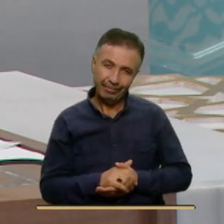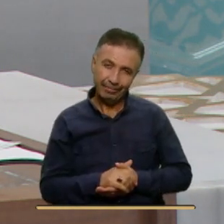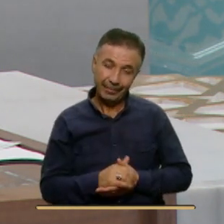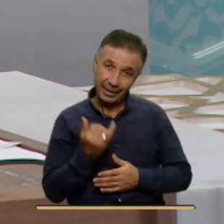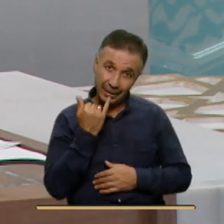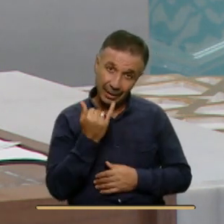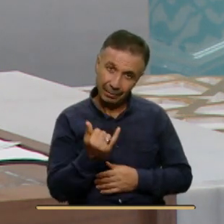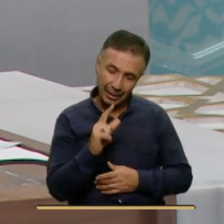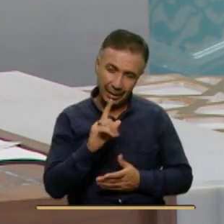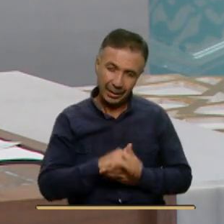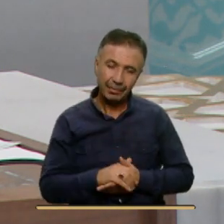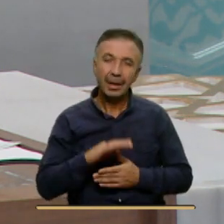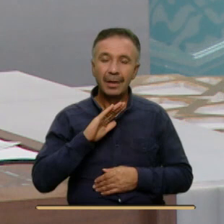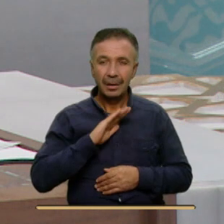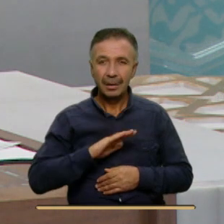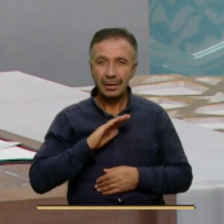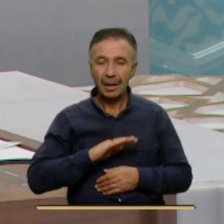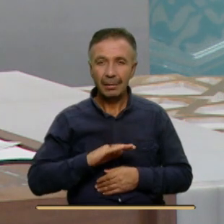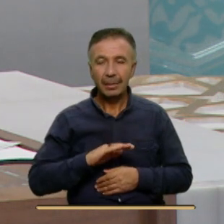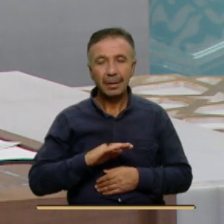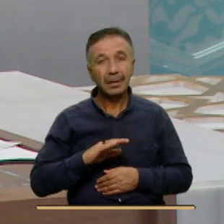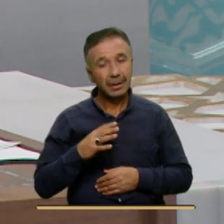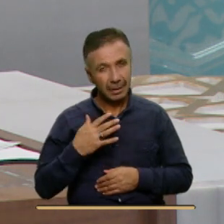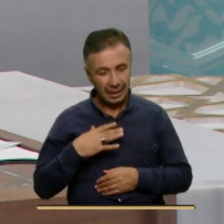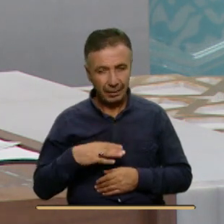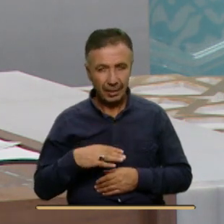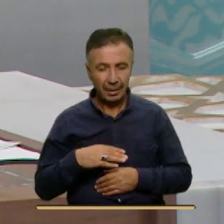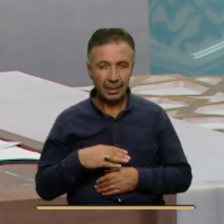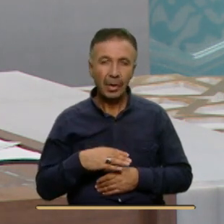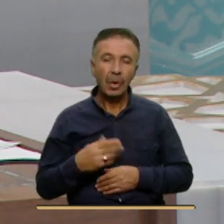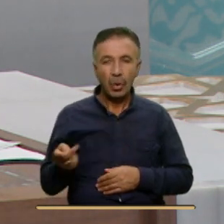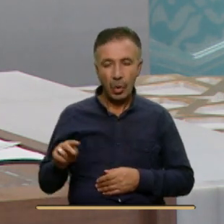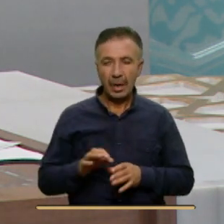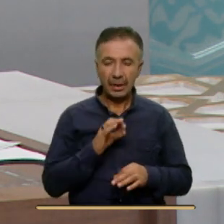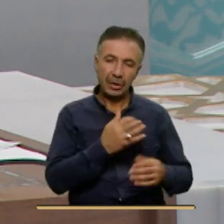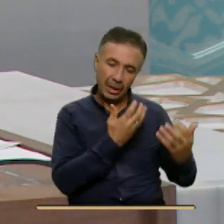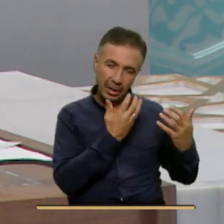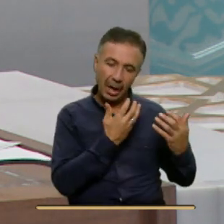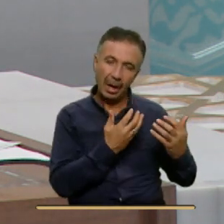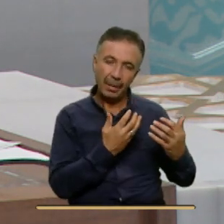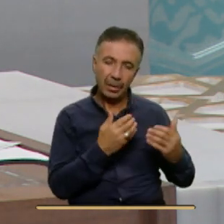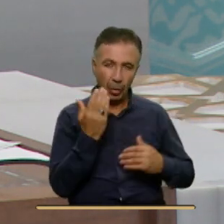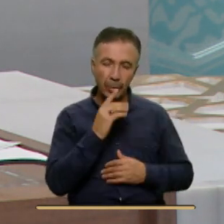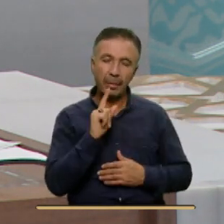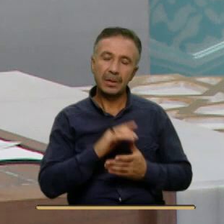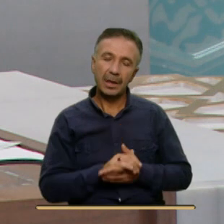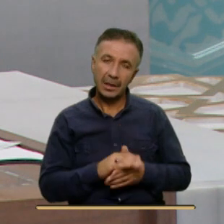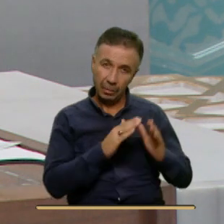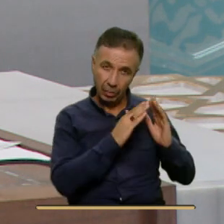bulunmaktır, sabır dilemektir, ona rahmet okumaktır komşuluk hukuku değerli